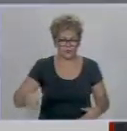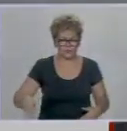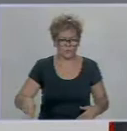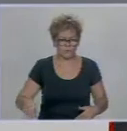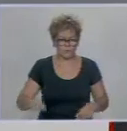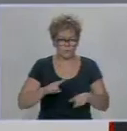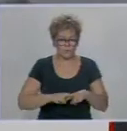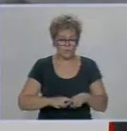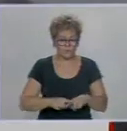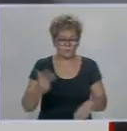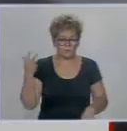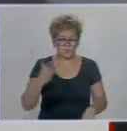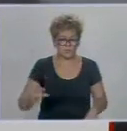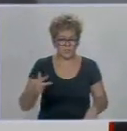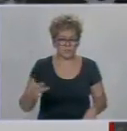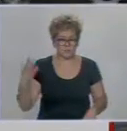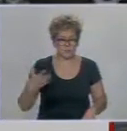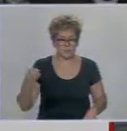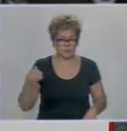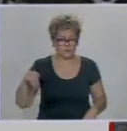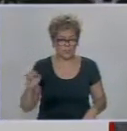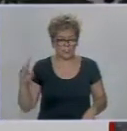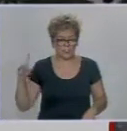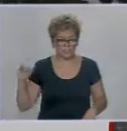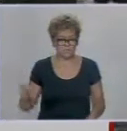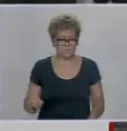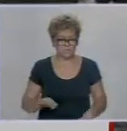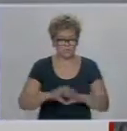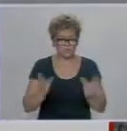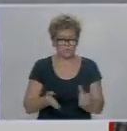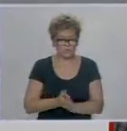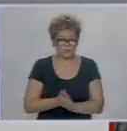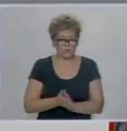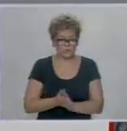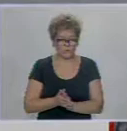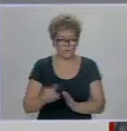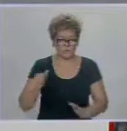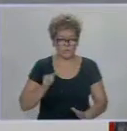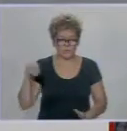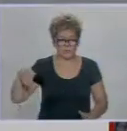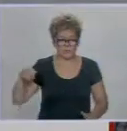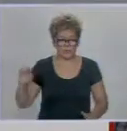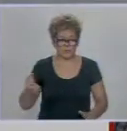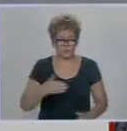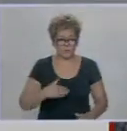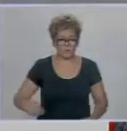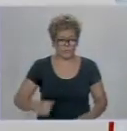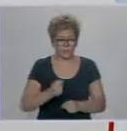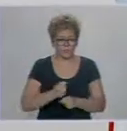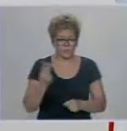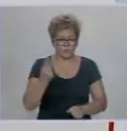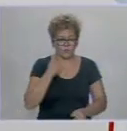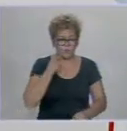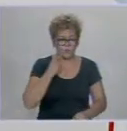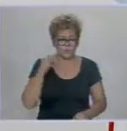care se adaugă la cele de anul trecut în valoare de 350.000 de lei, toate date de Garda de Mediu București, care a făcut și două plângeri penale.